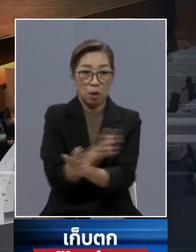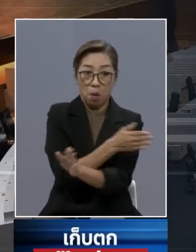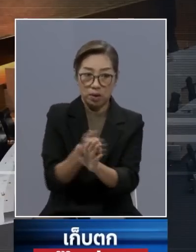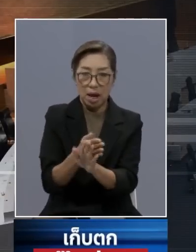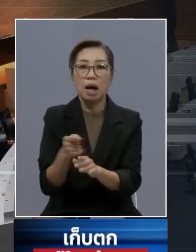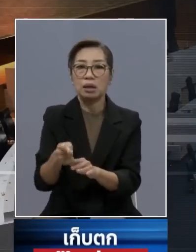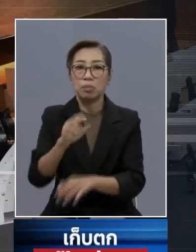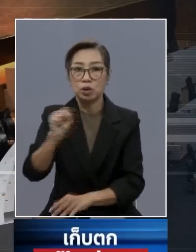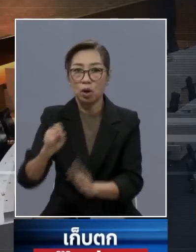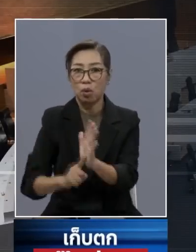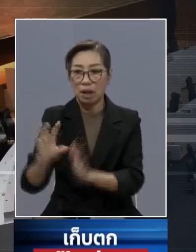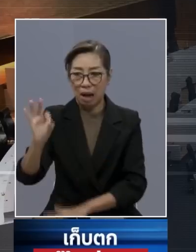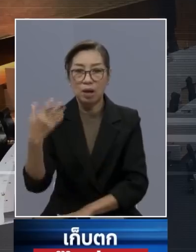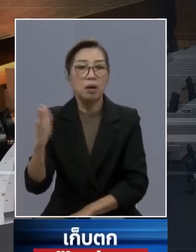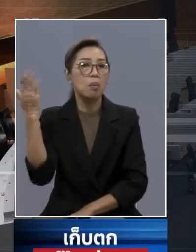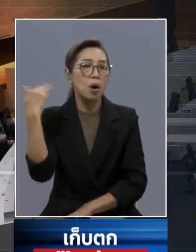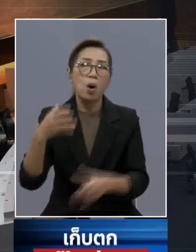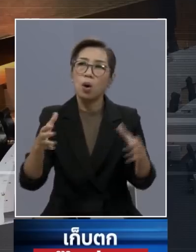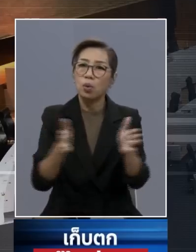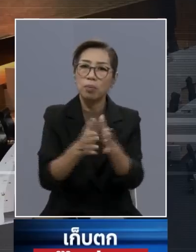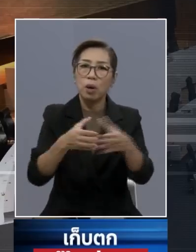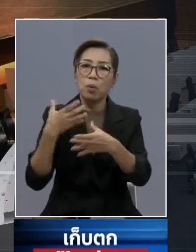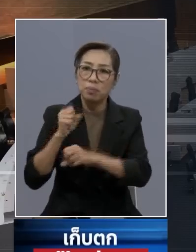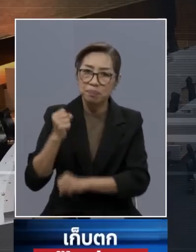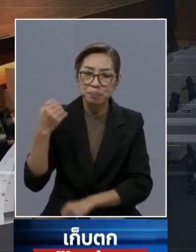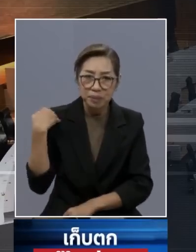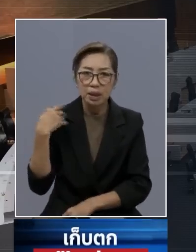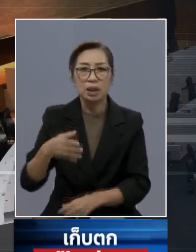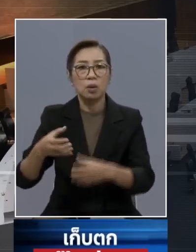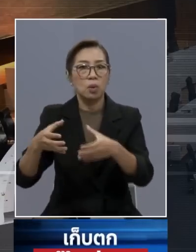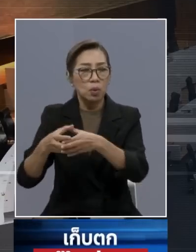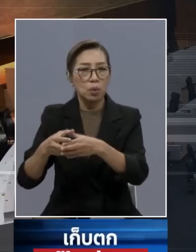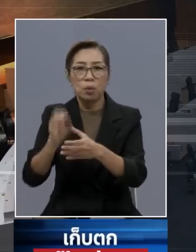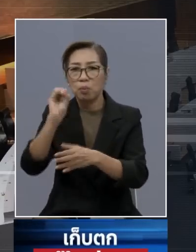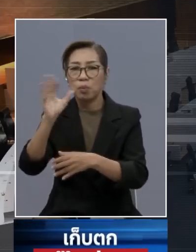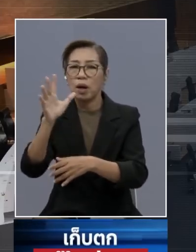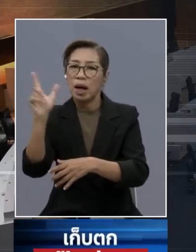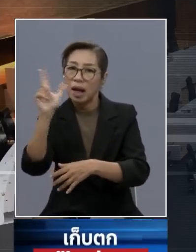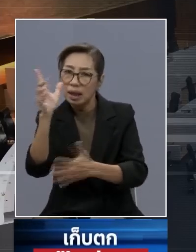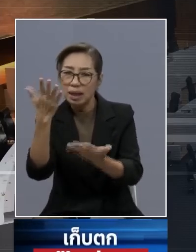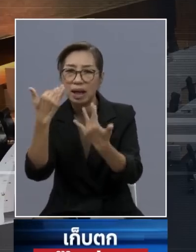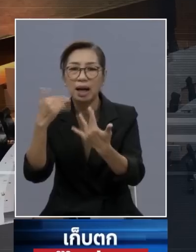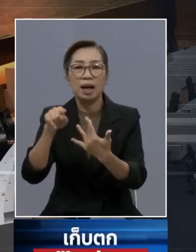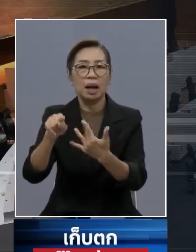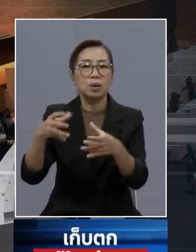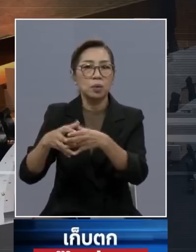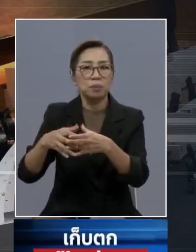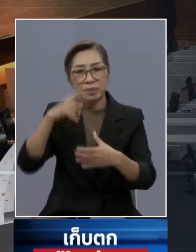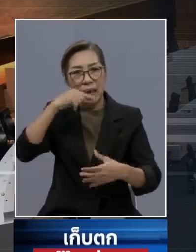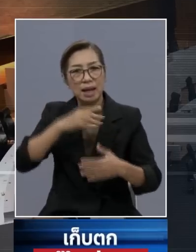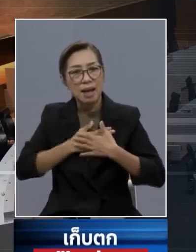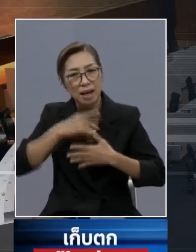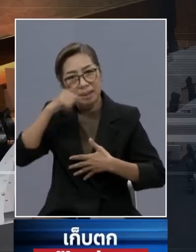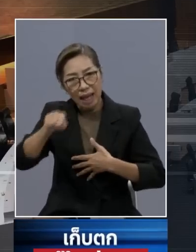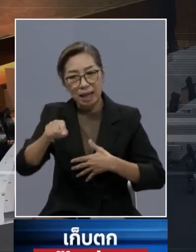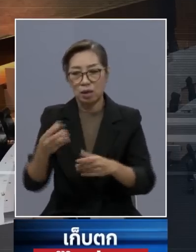ามากมายตั้งแต่พรรคกิจสังคมพรรคประชาธิปัตย์พรรคความหวังใหม่พรรคไทยรักไทยจนมาถึงพรรคประชาชาตินะฮะเป็น